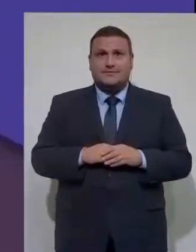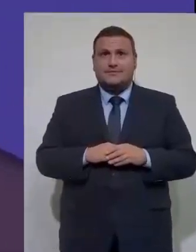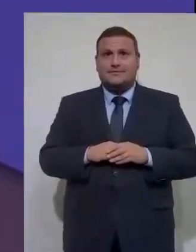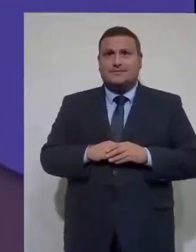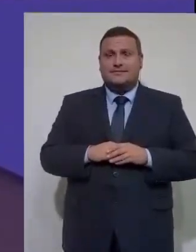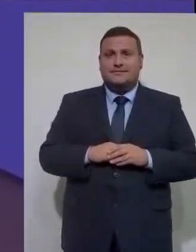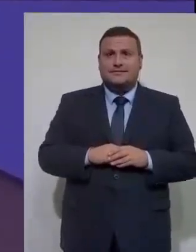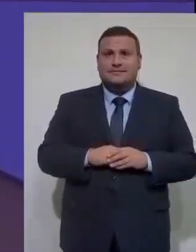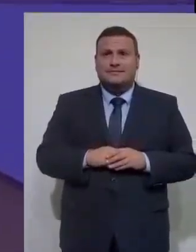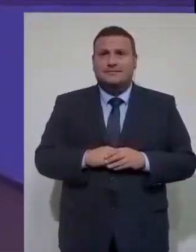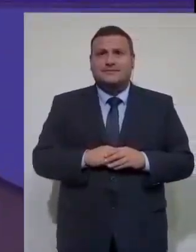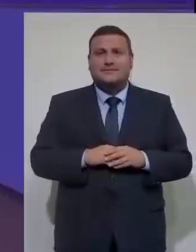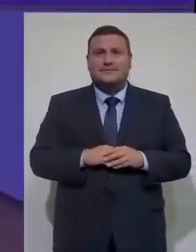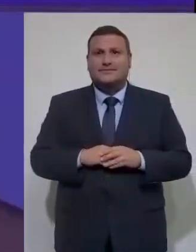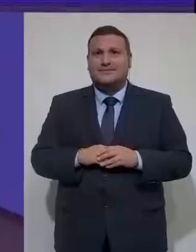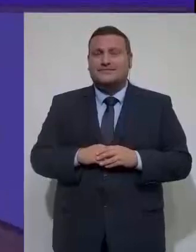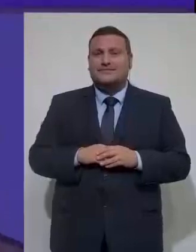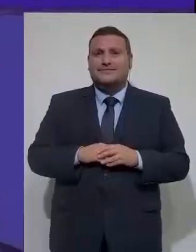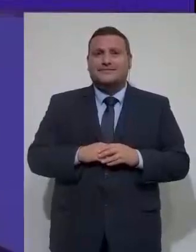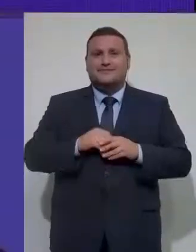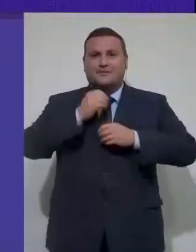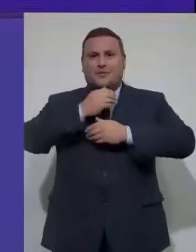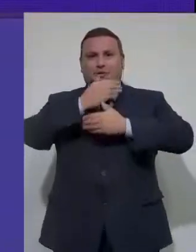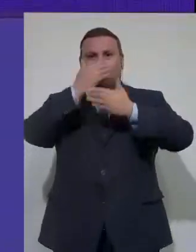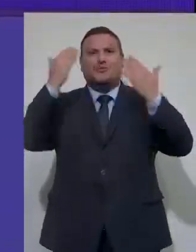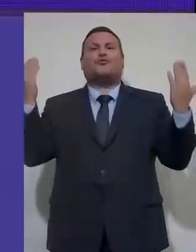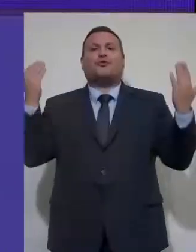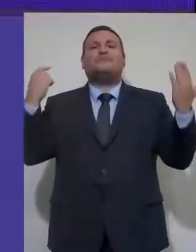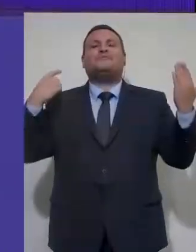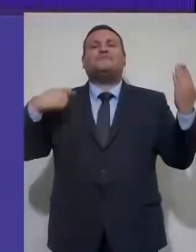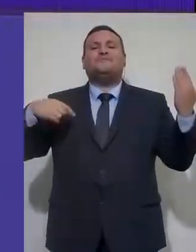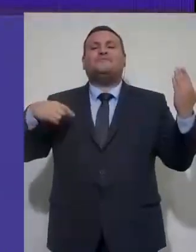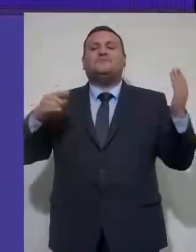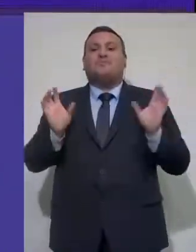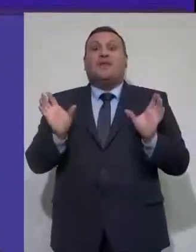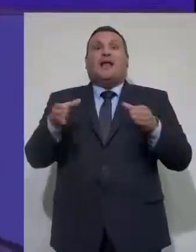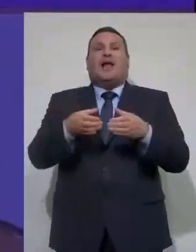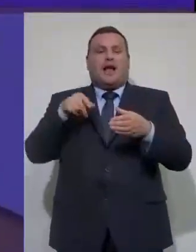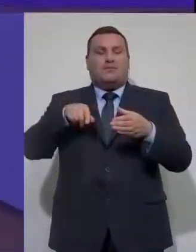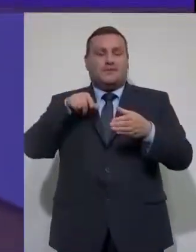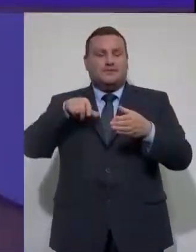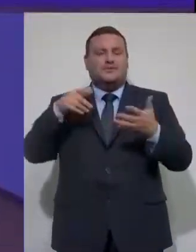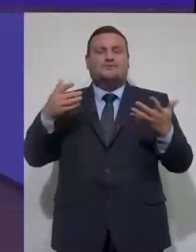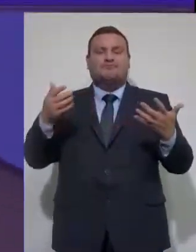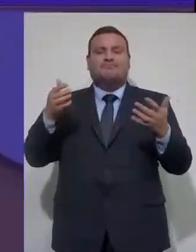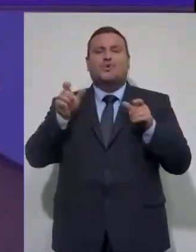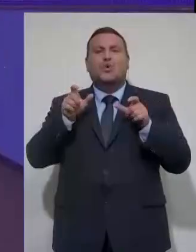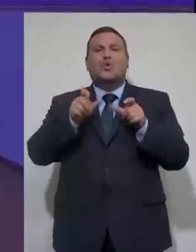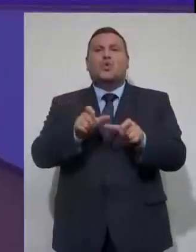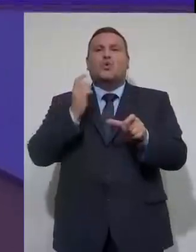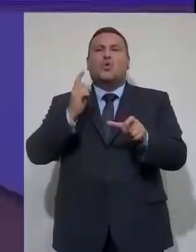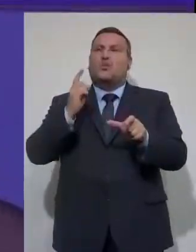Allora, questo capitolo è dedicato appunto all'open air. Sentiremo parlare di crescita, di consolidamento,